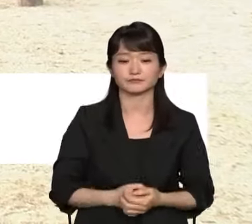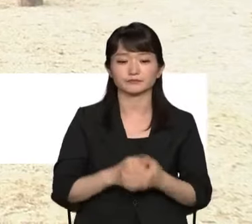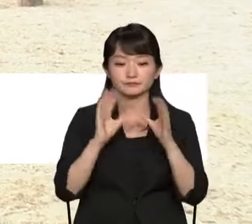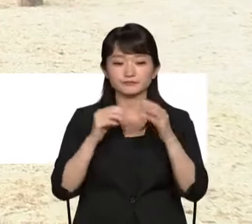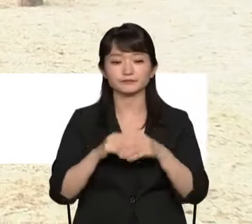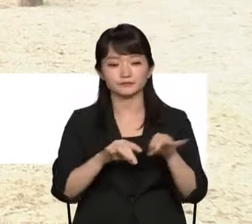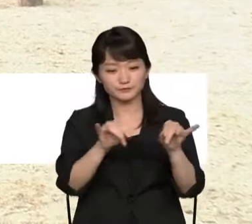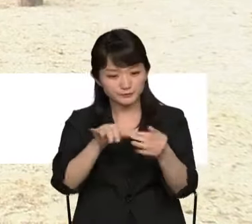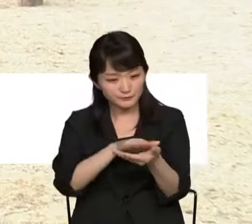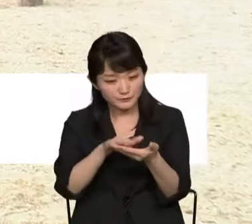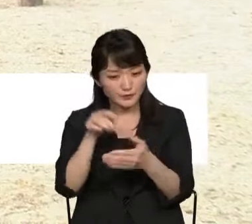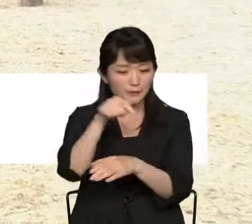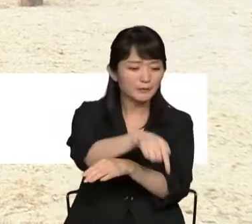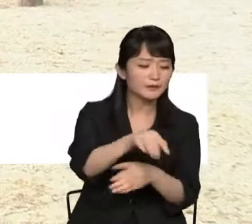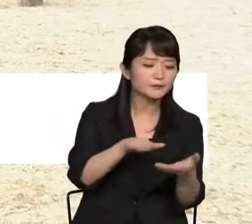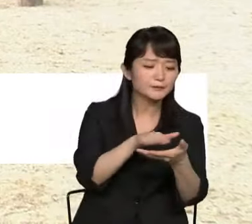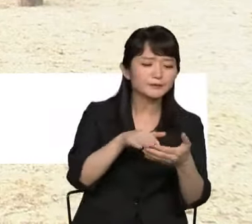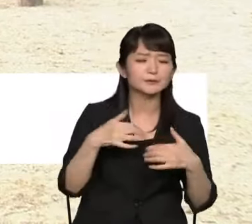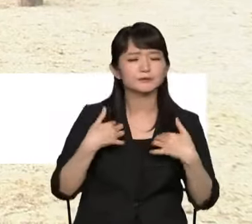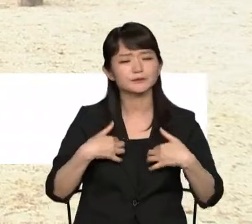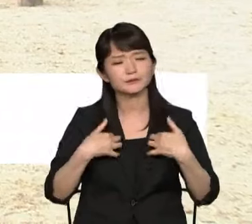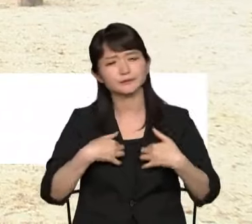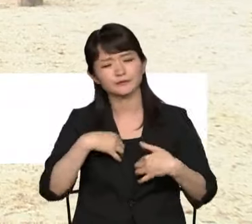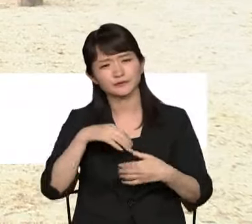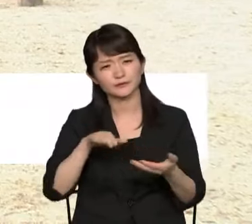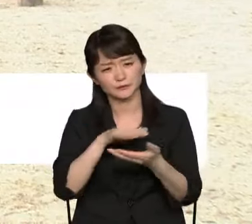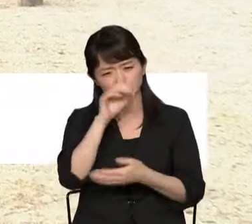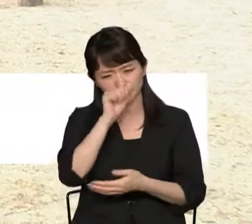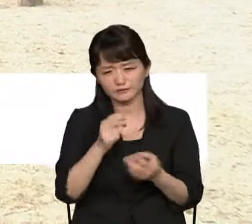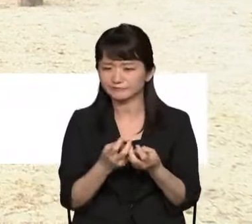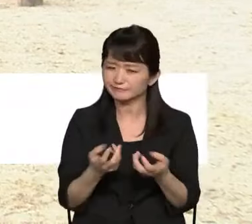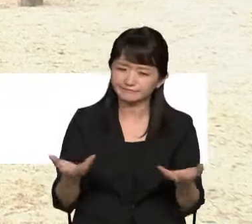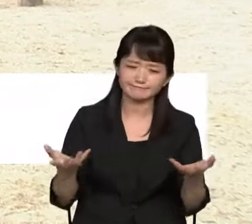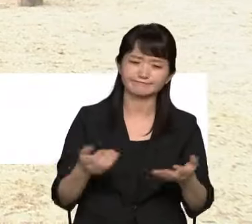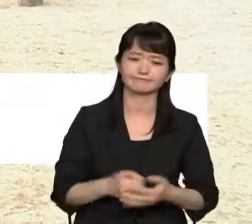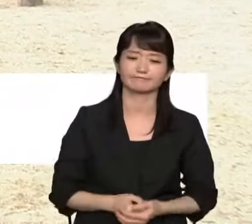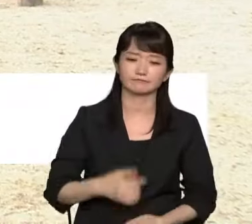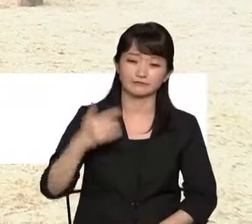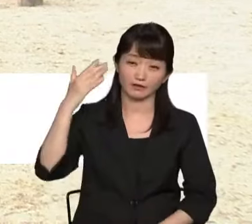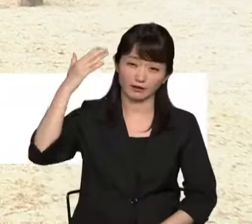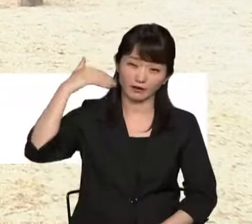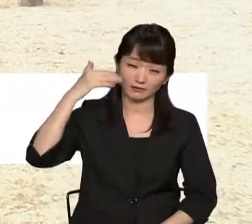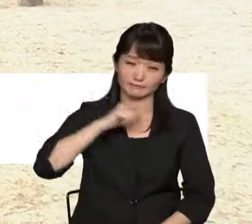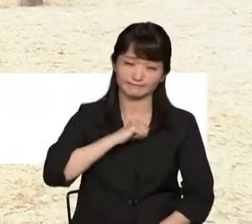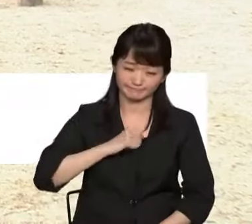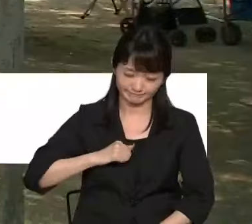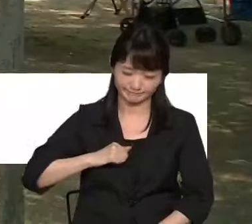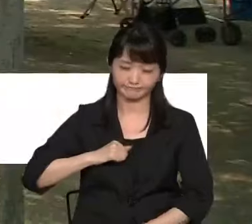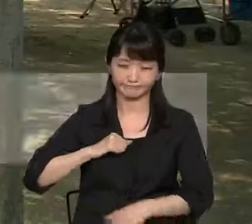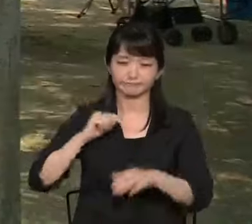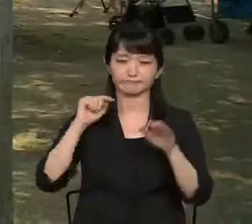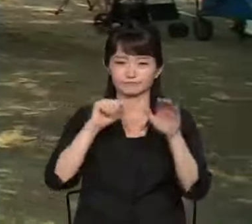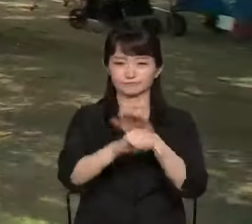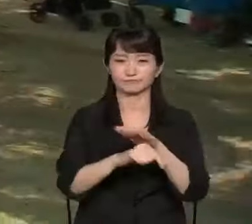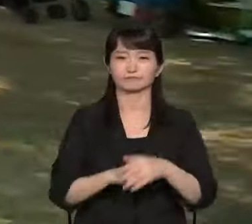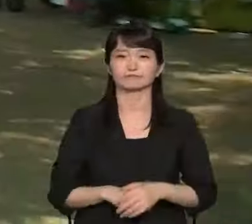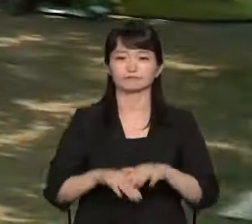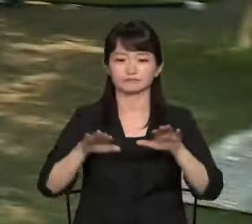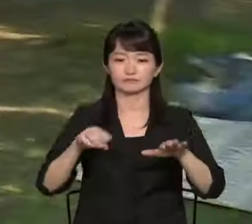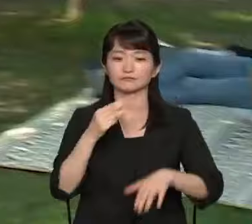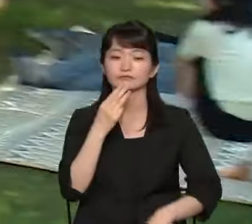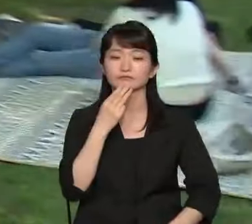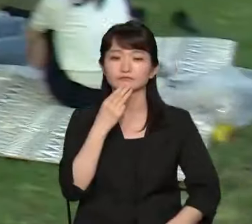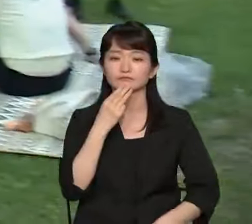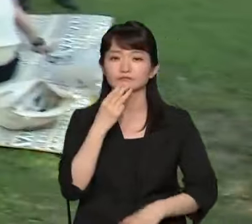이렇게 놀이터에서 밖에서 노는 걸 너무 좋아해가지고 뭐 어쩔 수 없이 좀 덥긴 하지만 참고 나왔습니다. 오늘 서울